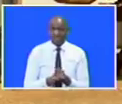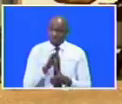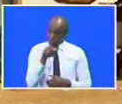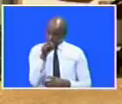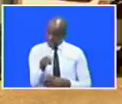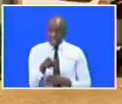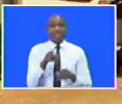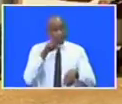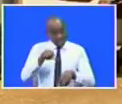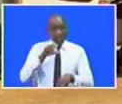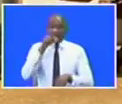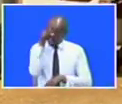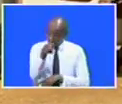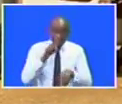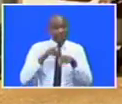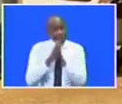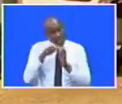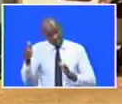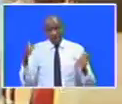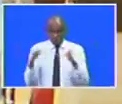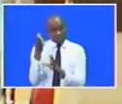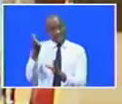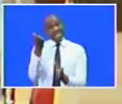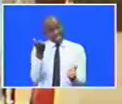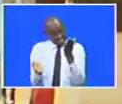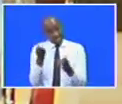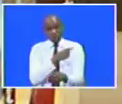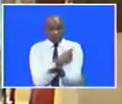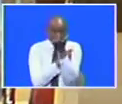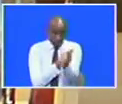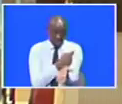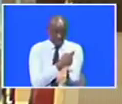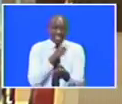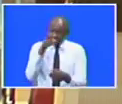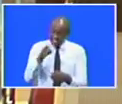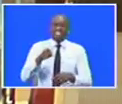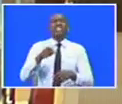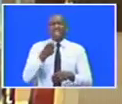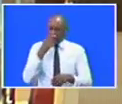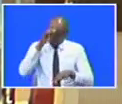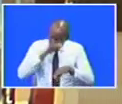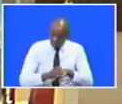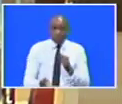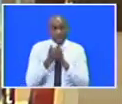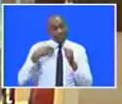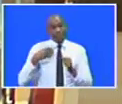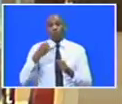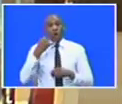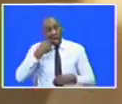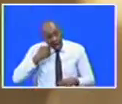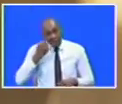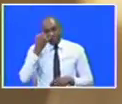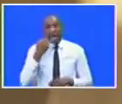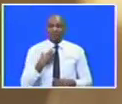Aglabu utampata akiwa na wenzake katika kliniki hii ya methadone, ikiwa ni dawa maalum kwa watumizi wa dawa hii ya kulevya aina ya